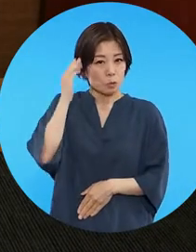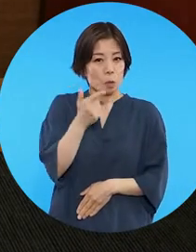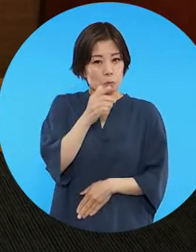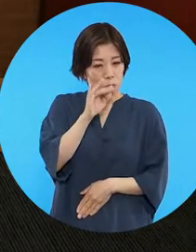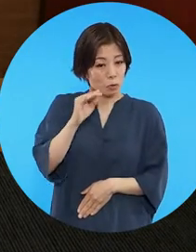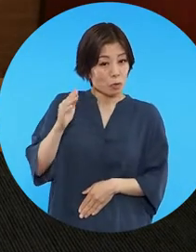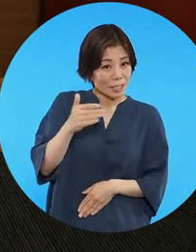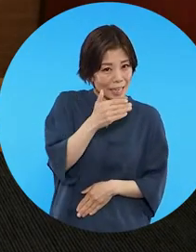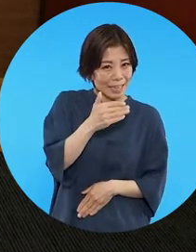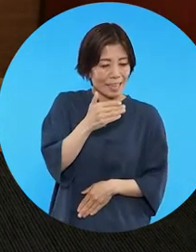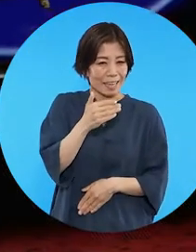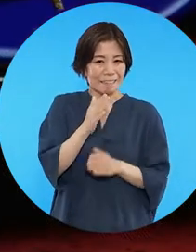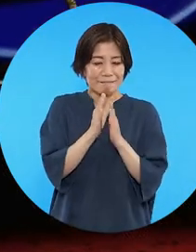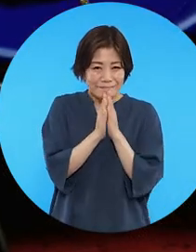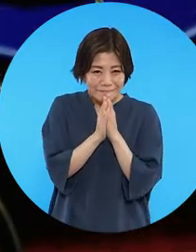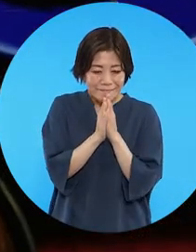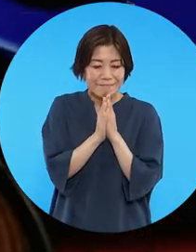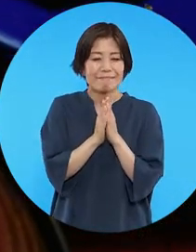から。